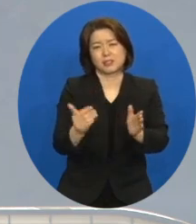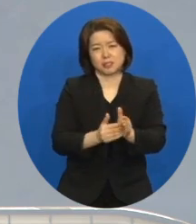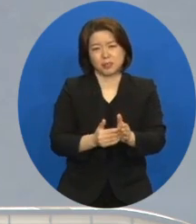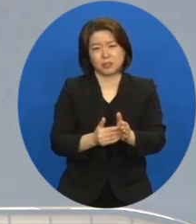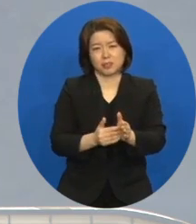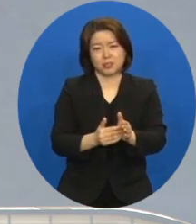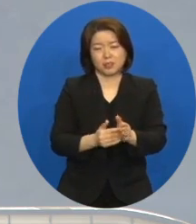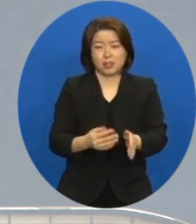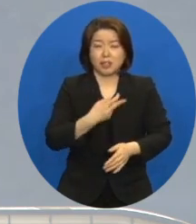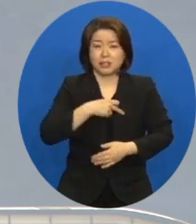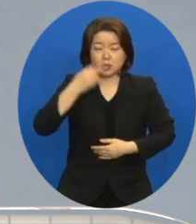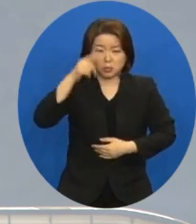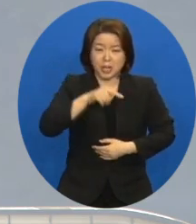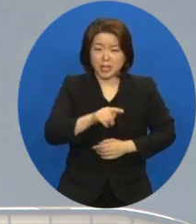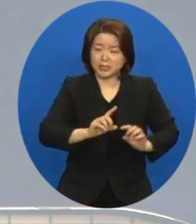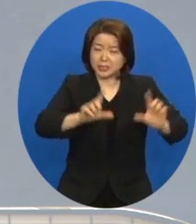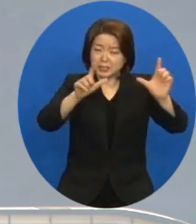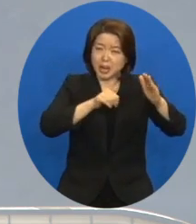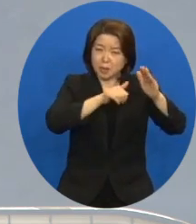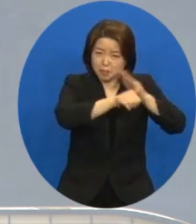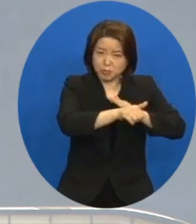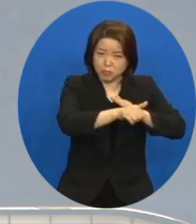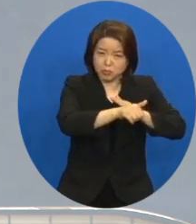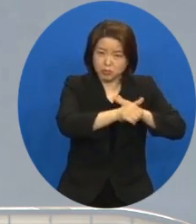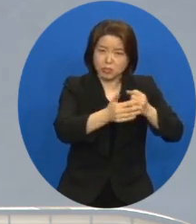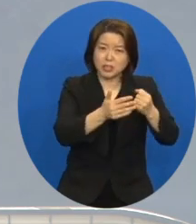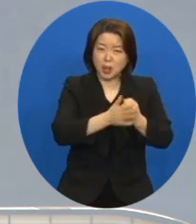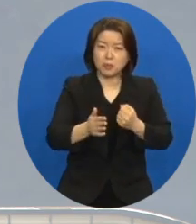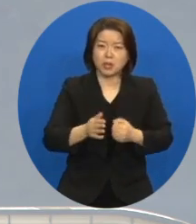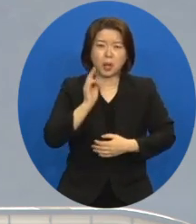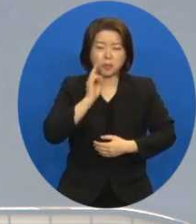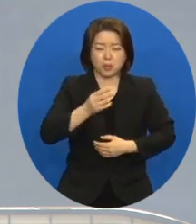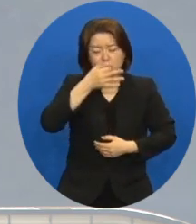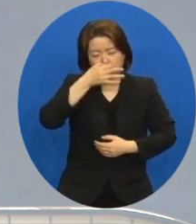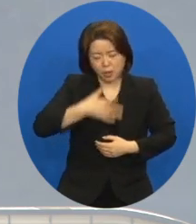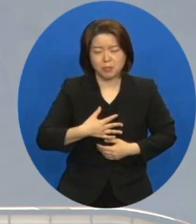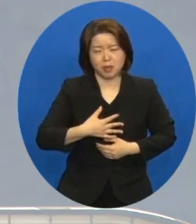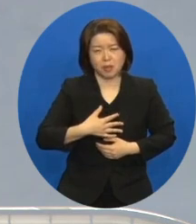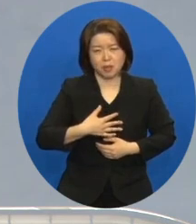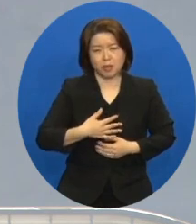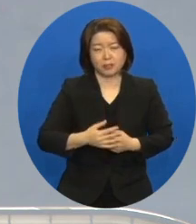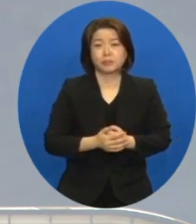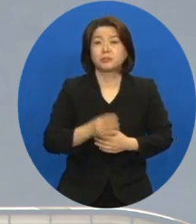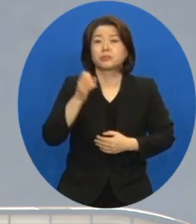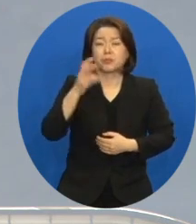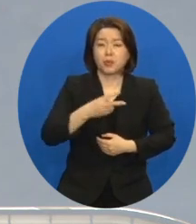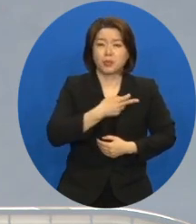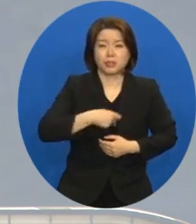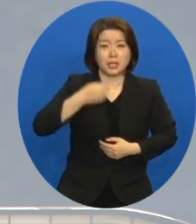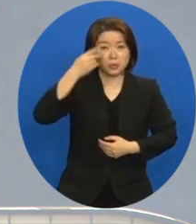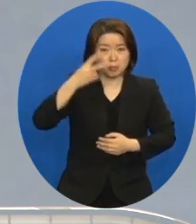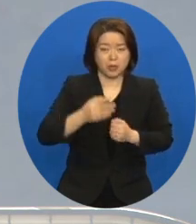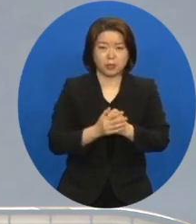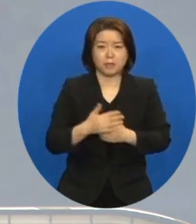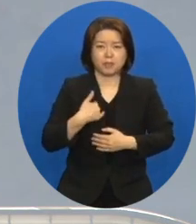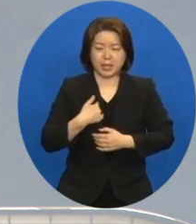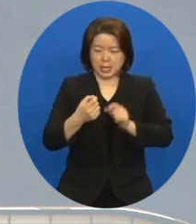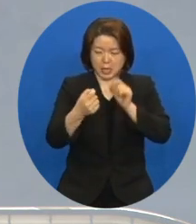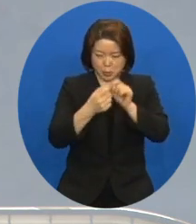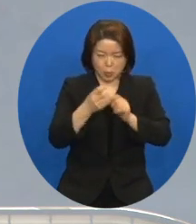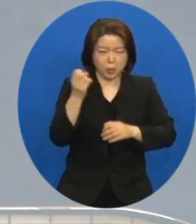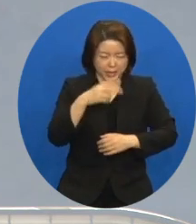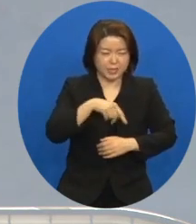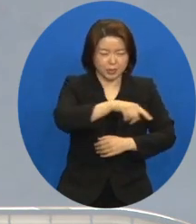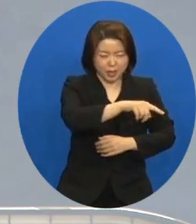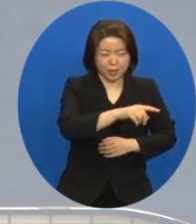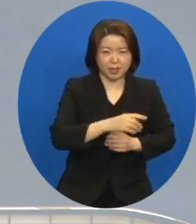그 사도 바울의 그날의 방문이 다 너무 힘이 들었어요. 그리고 사도 바울이 내가 곧 다시 올